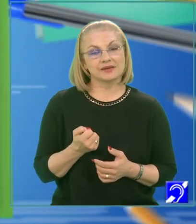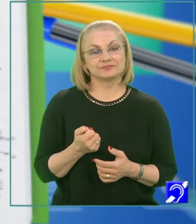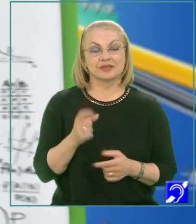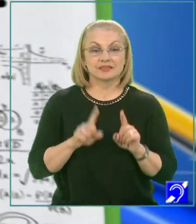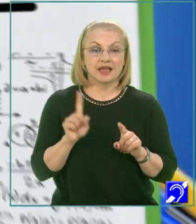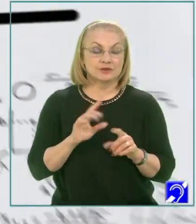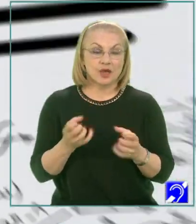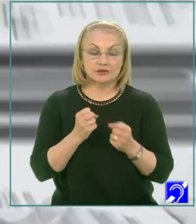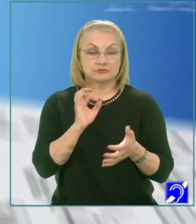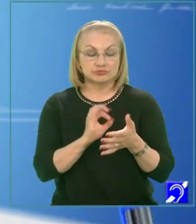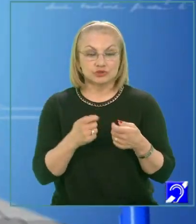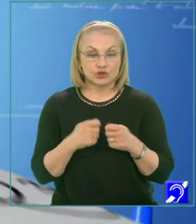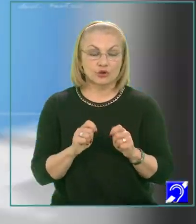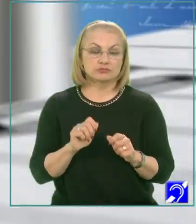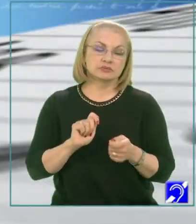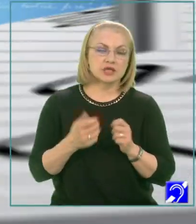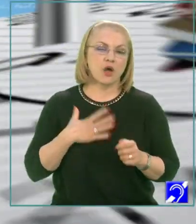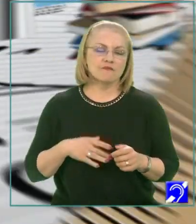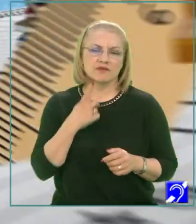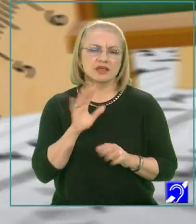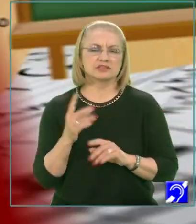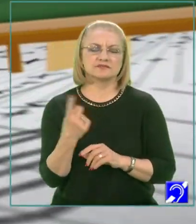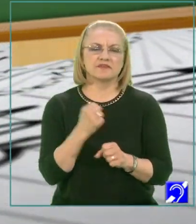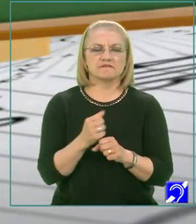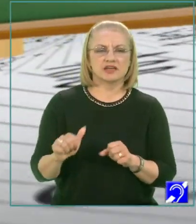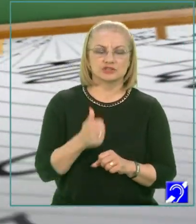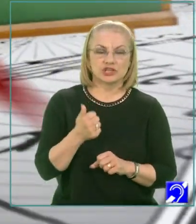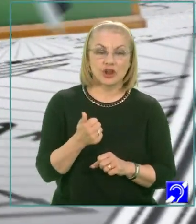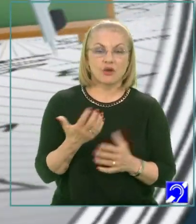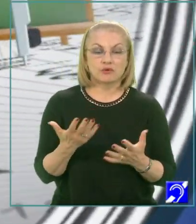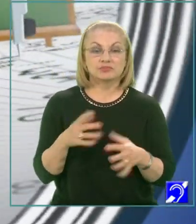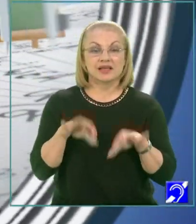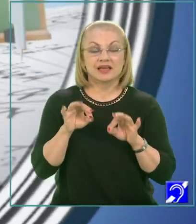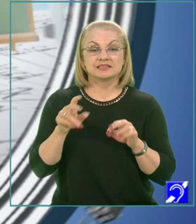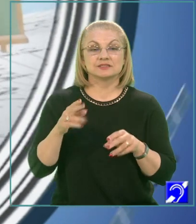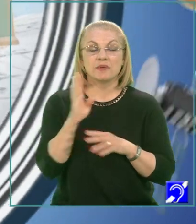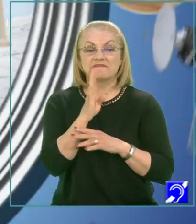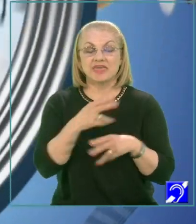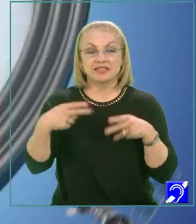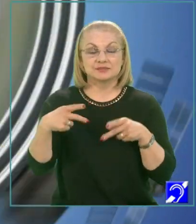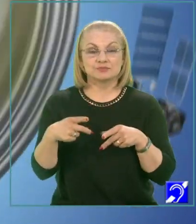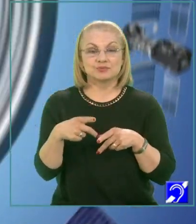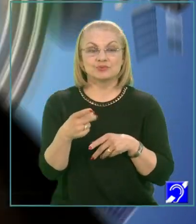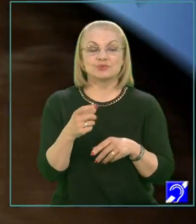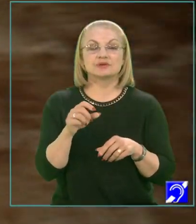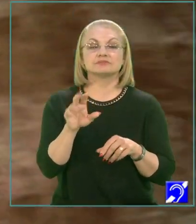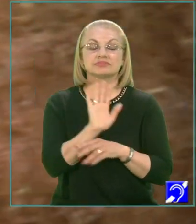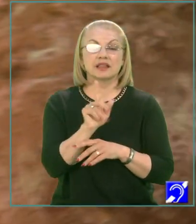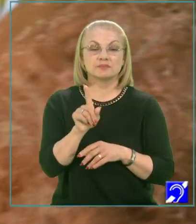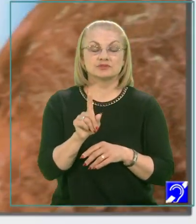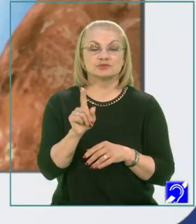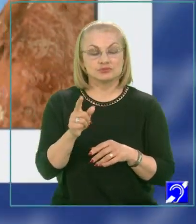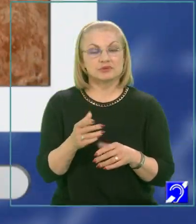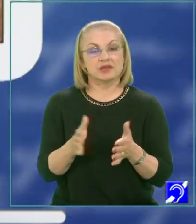să vă notați tot sau vreți să mai faceți testele încă o dată, găsiți pe pagina de Facebook a emisiunii suportul de curs